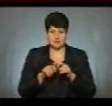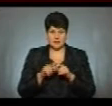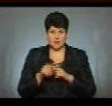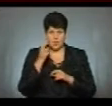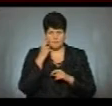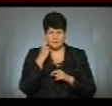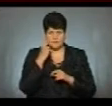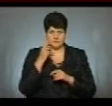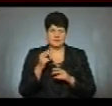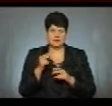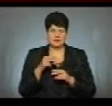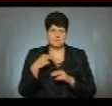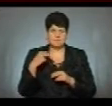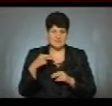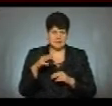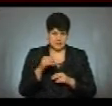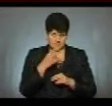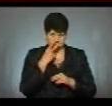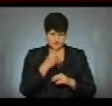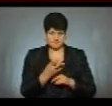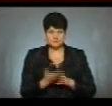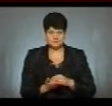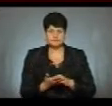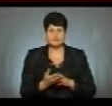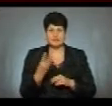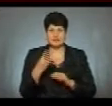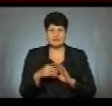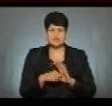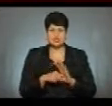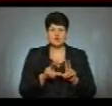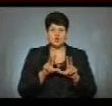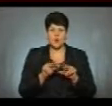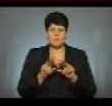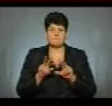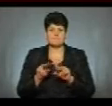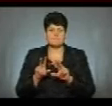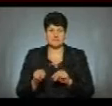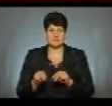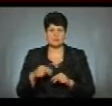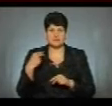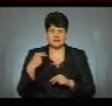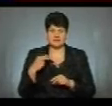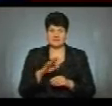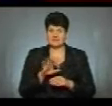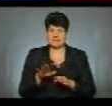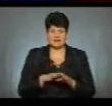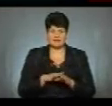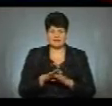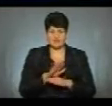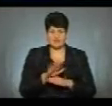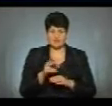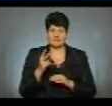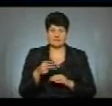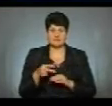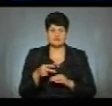Я пропоную зараз глянути на графіку. 36 обіцянок президентом не виконано, перепрошую,